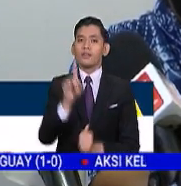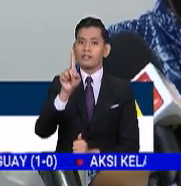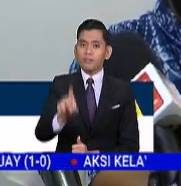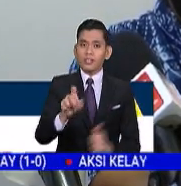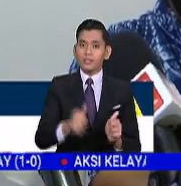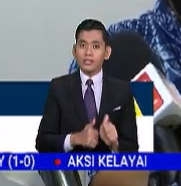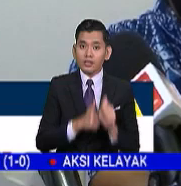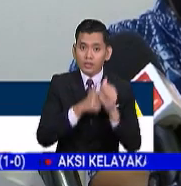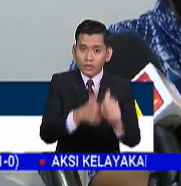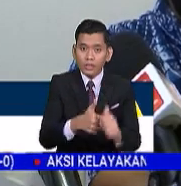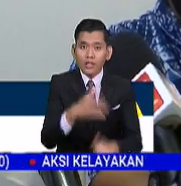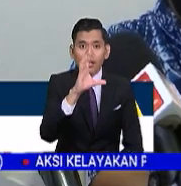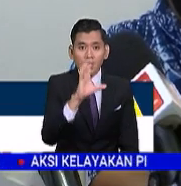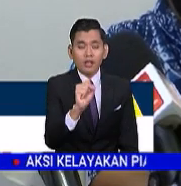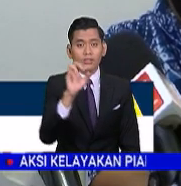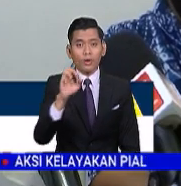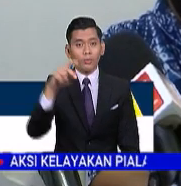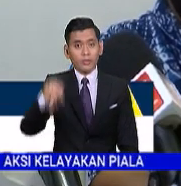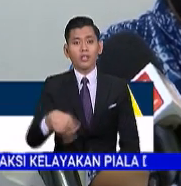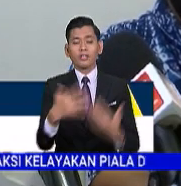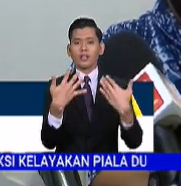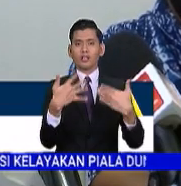mematuhi SOP yang telah